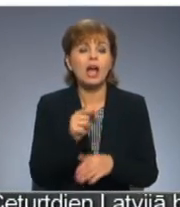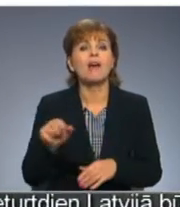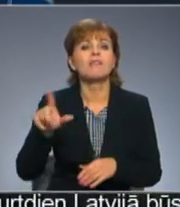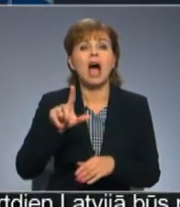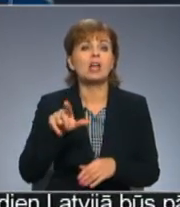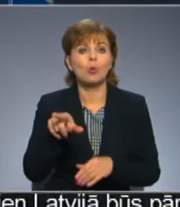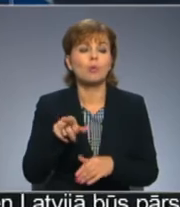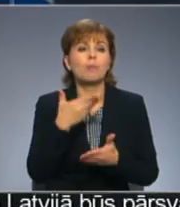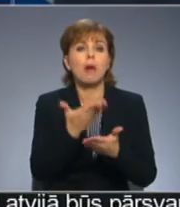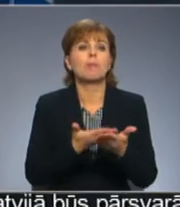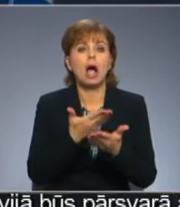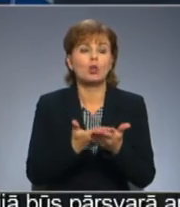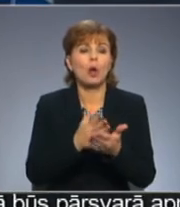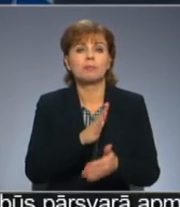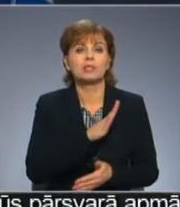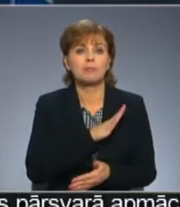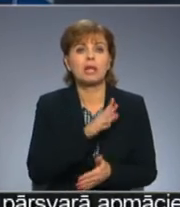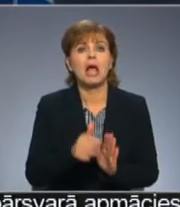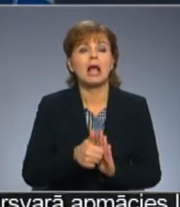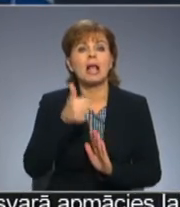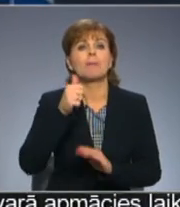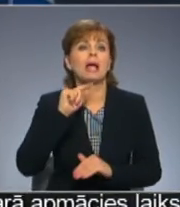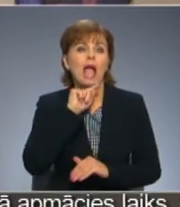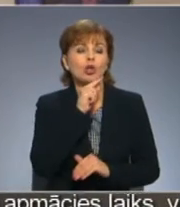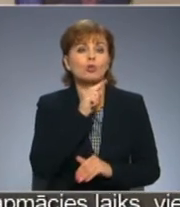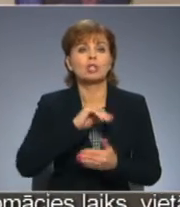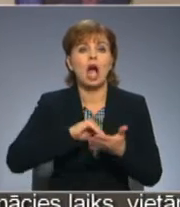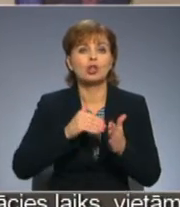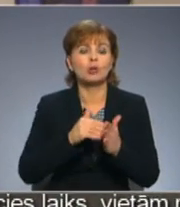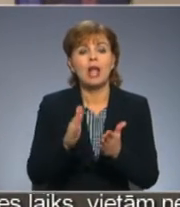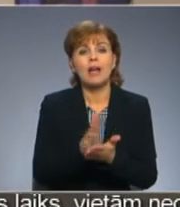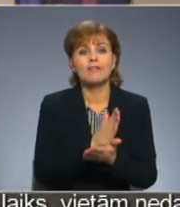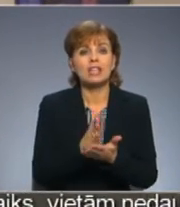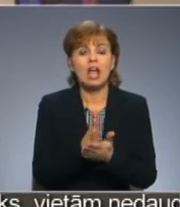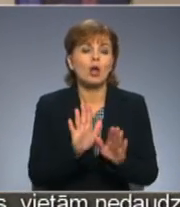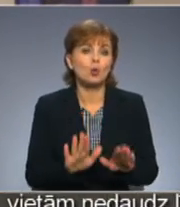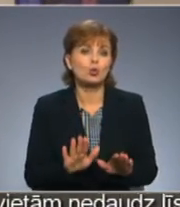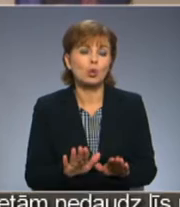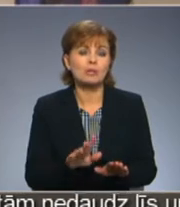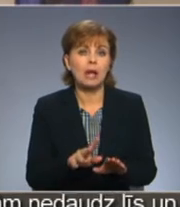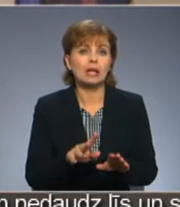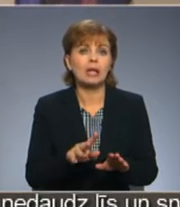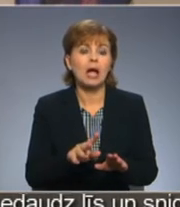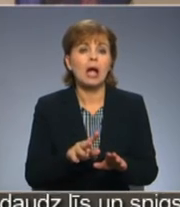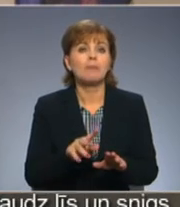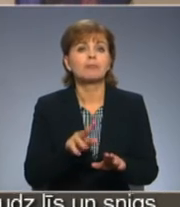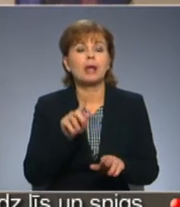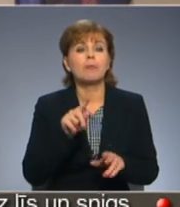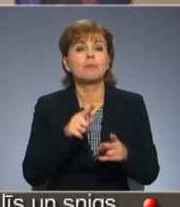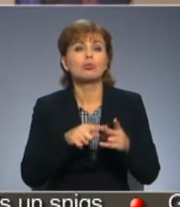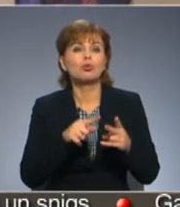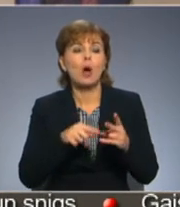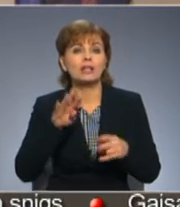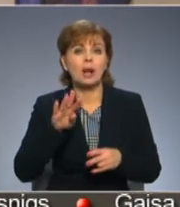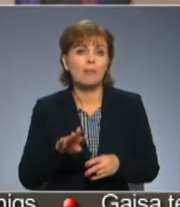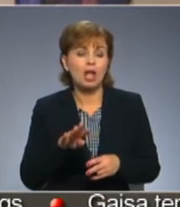vairumā pamatojums bija labāk ekonomiski apstākļi. Vidēji viņi uzturās pie mums 1,5–2 mēneši, ja viņiem